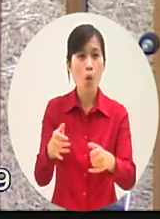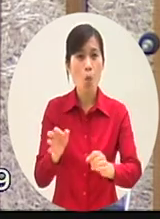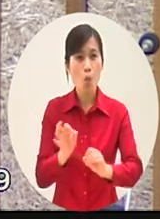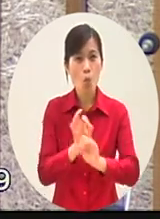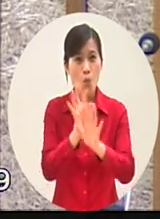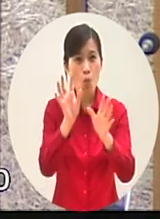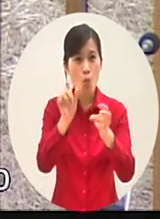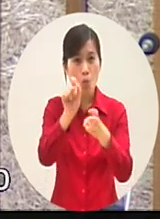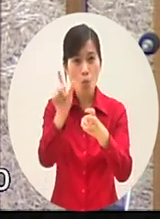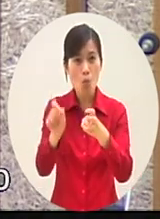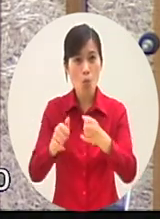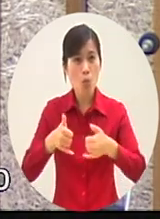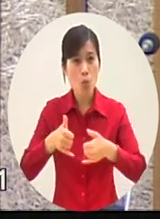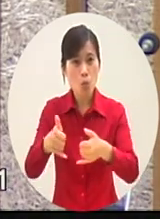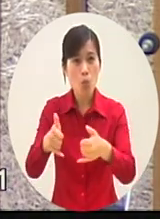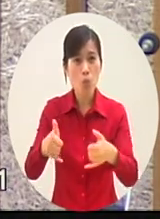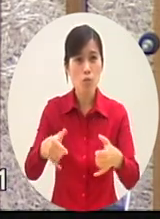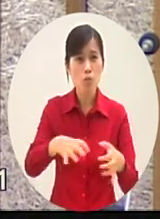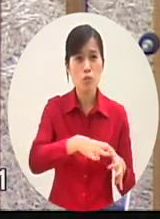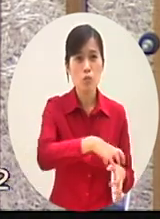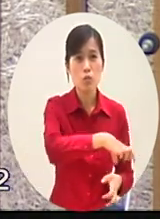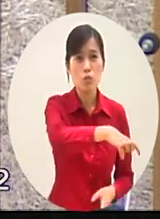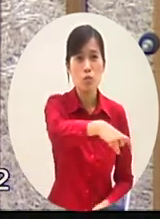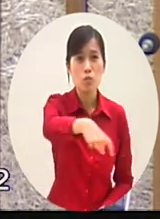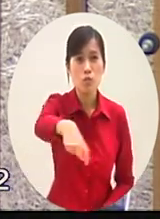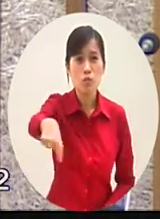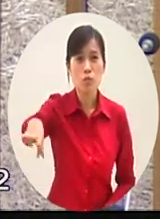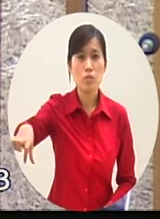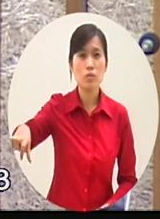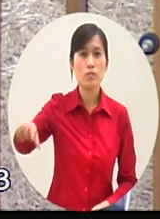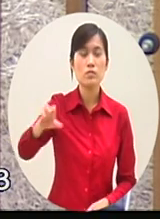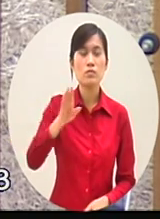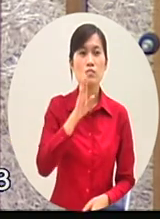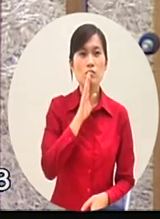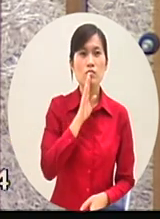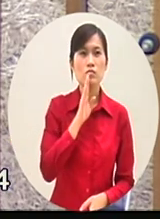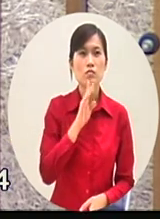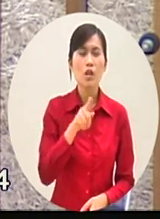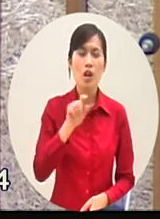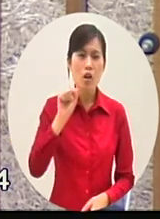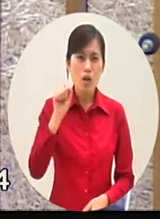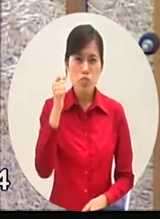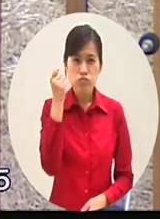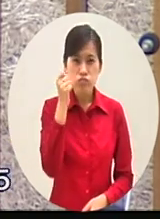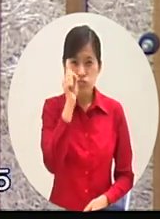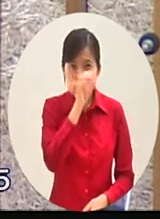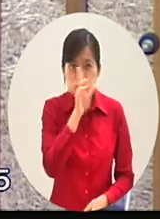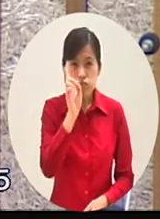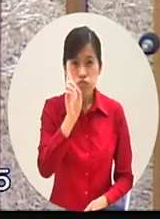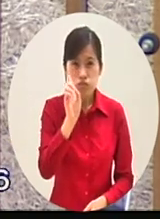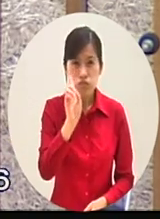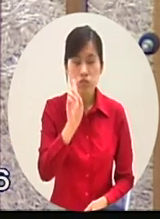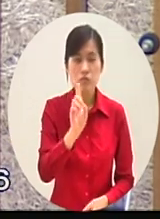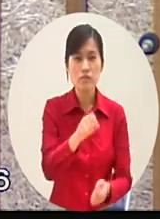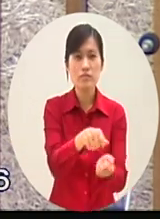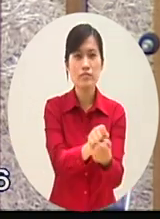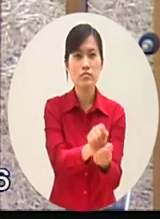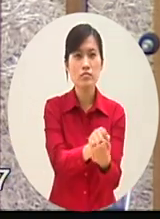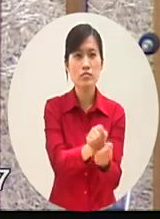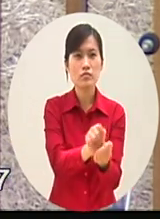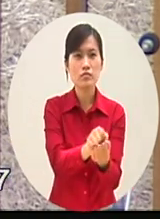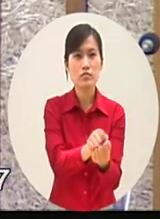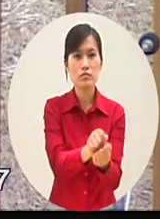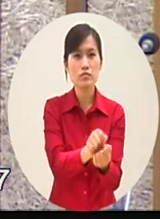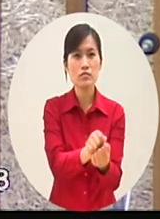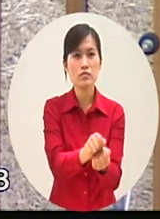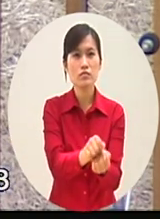串的，一连串的道路。啊，其实当看卖是澄清路的部分，其实那公大碑路那个也是现在